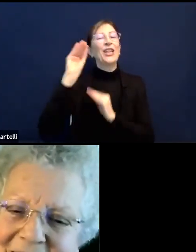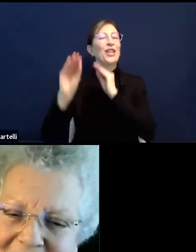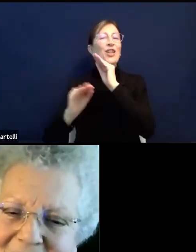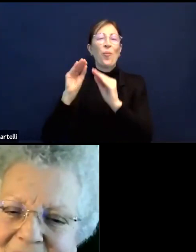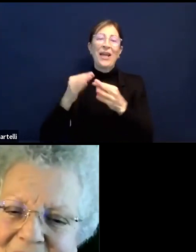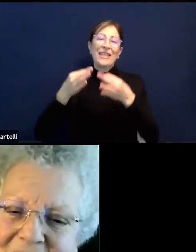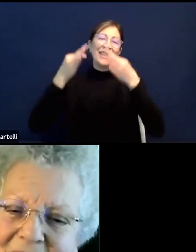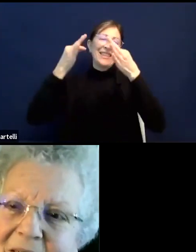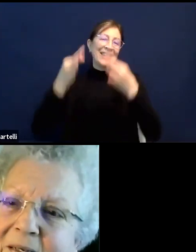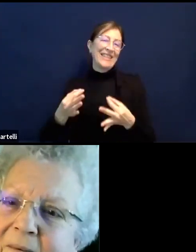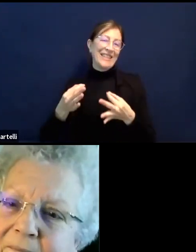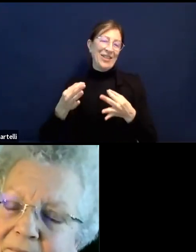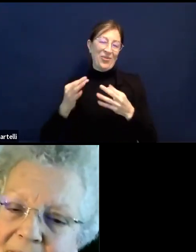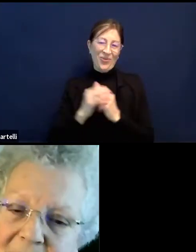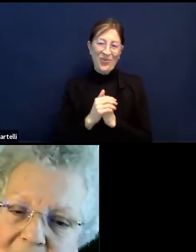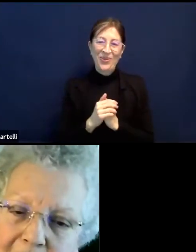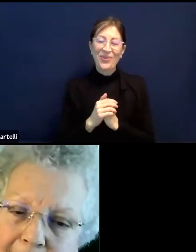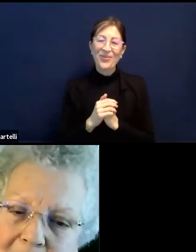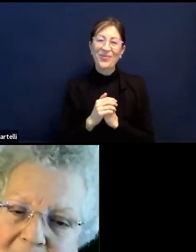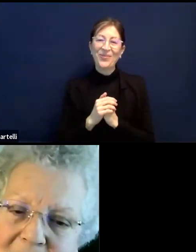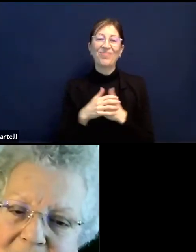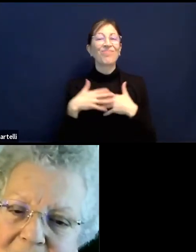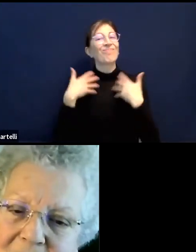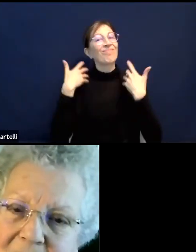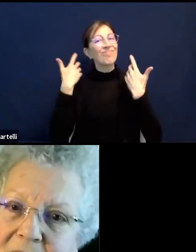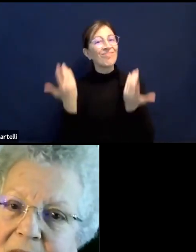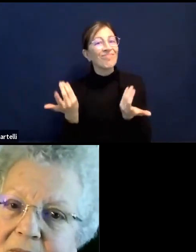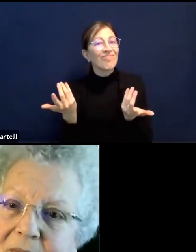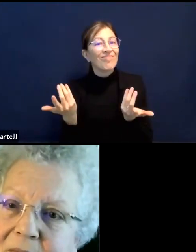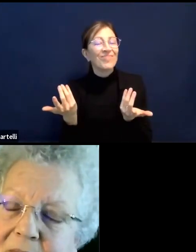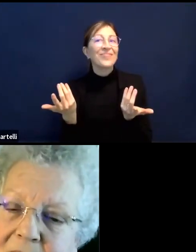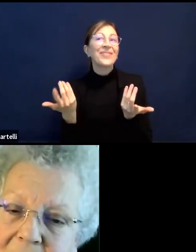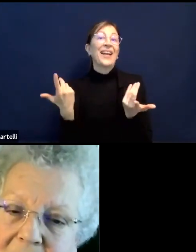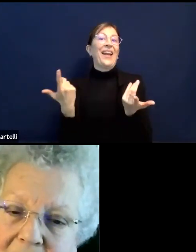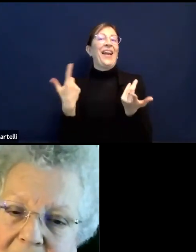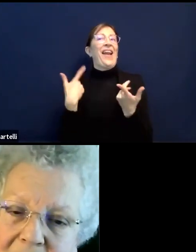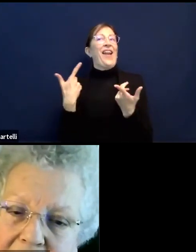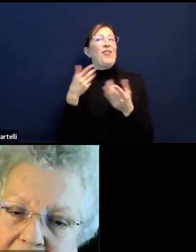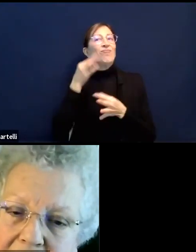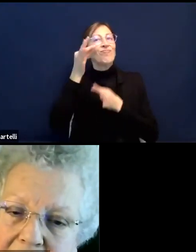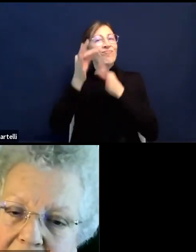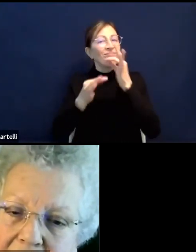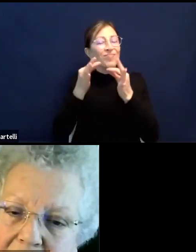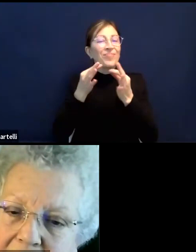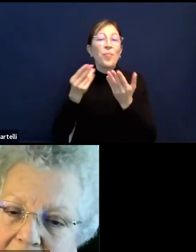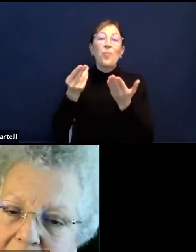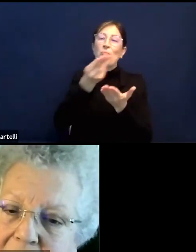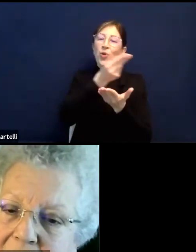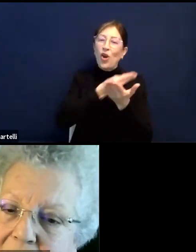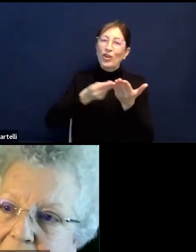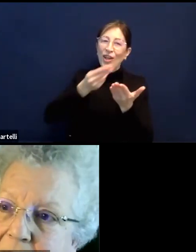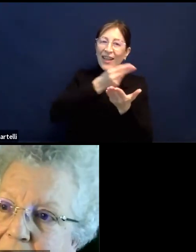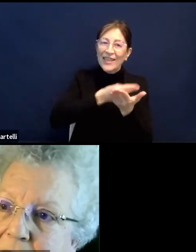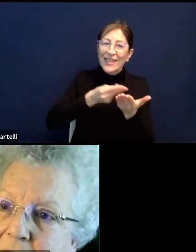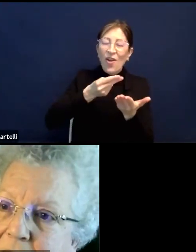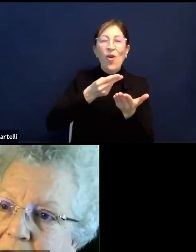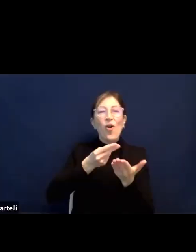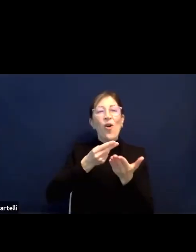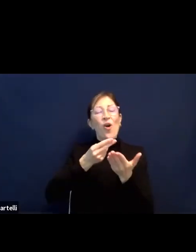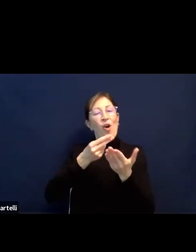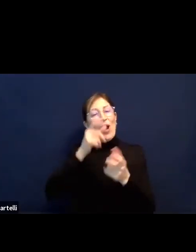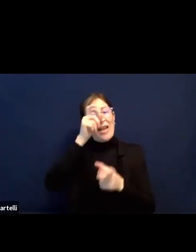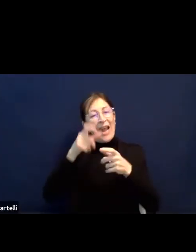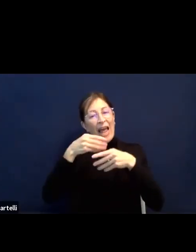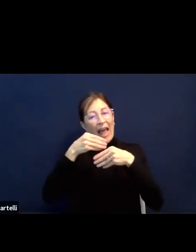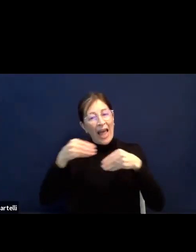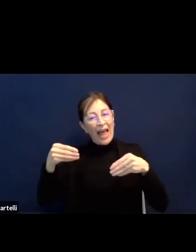lei sicuramente. Allora abbiamo parlato di progettazione, abbiamo parlato di esperti, di competenti, quindi